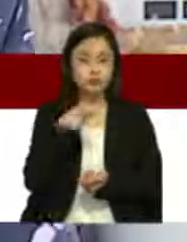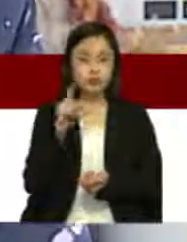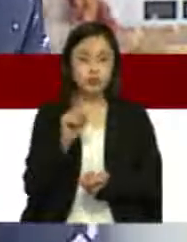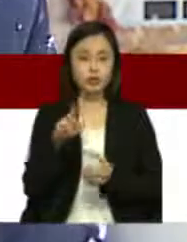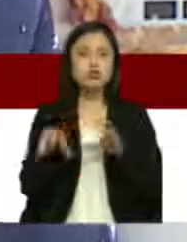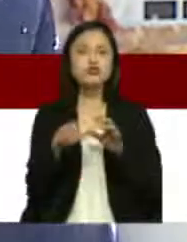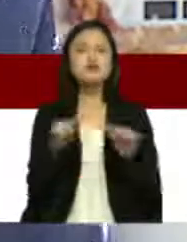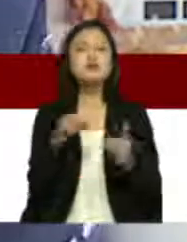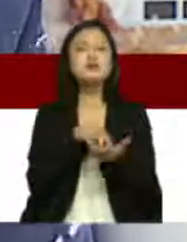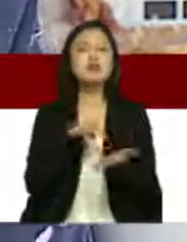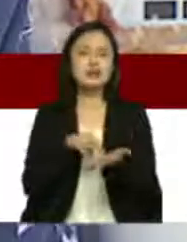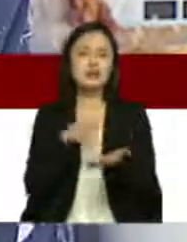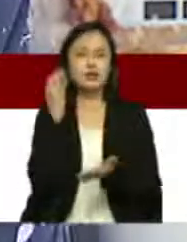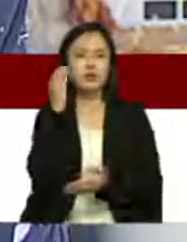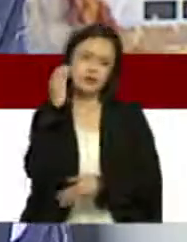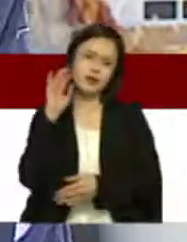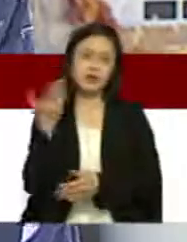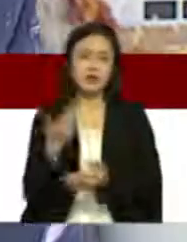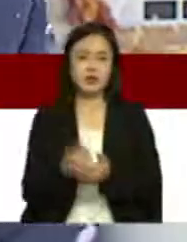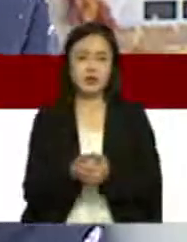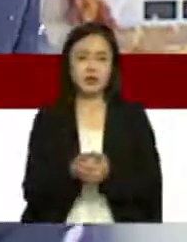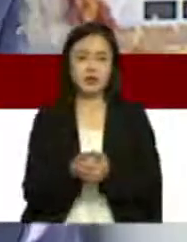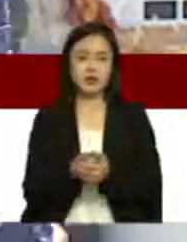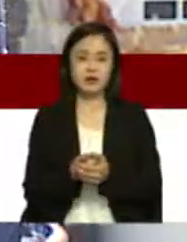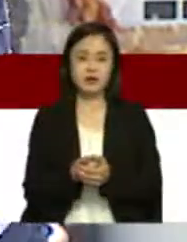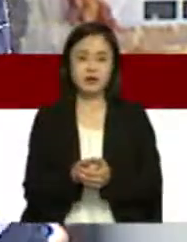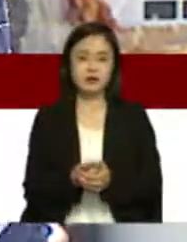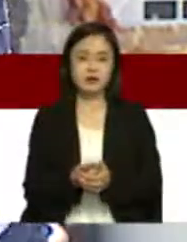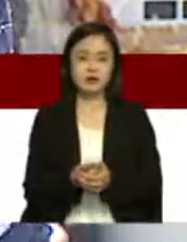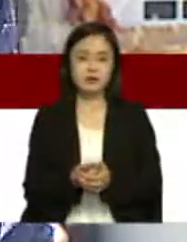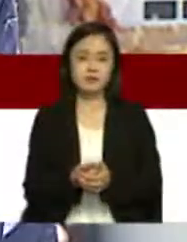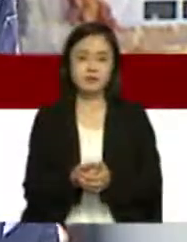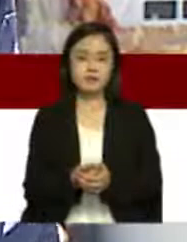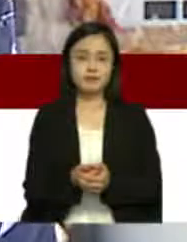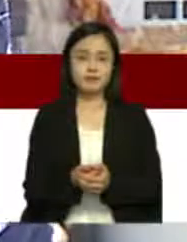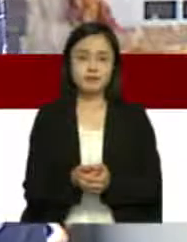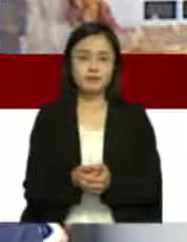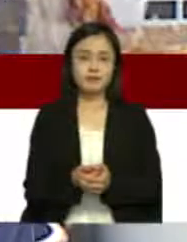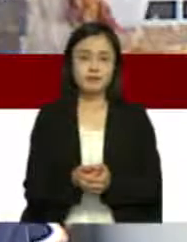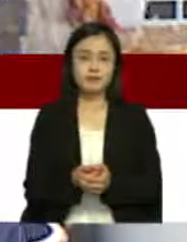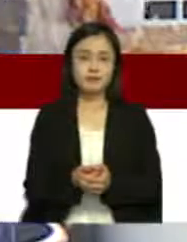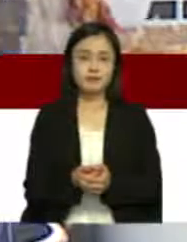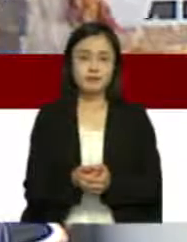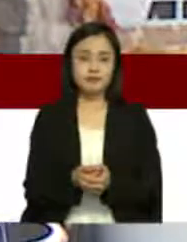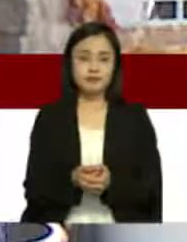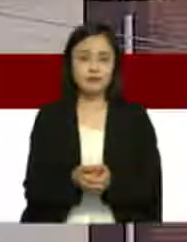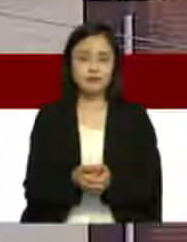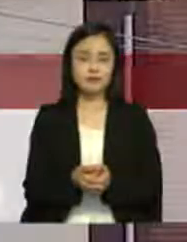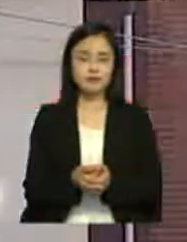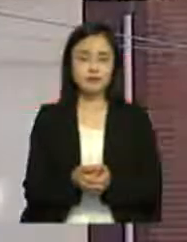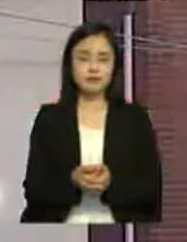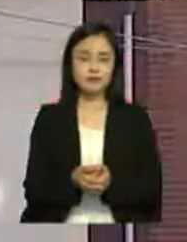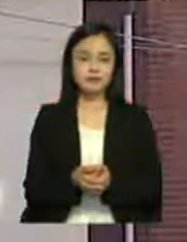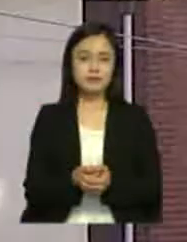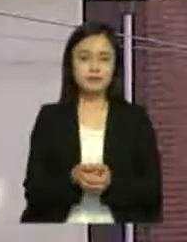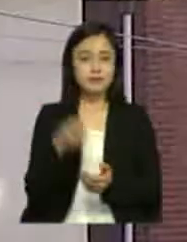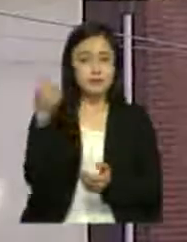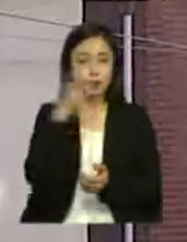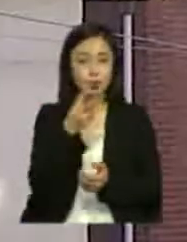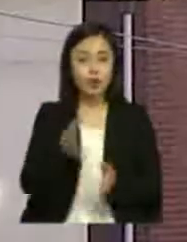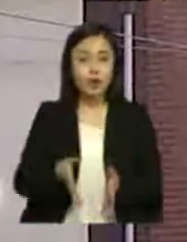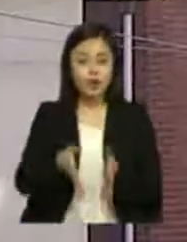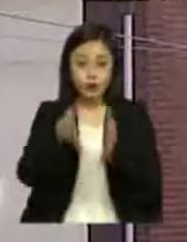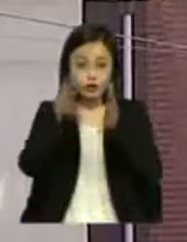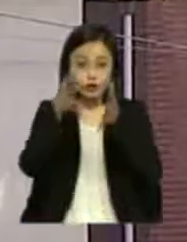또 팔은 다른 이유로 또 기재가 되는거 아니에요 또 건축